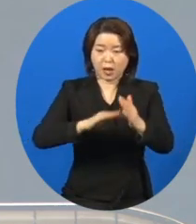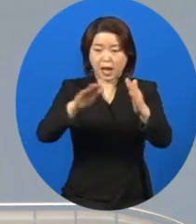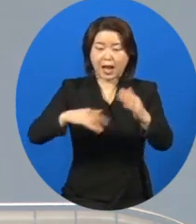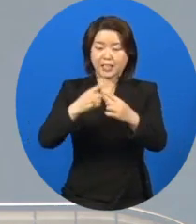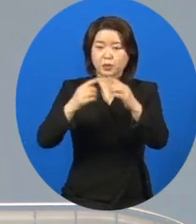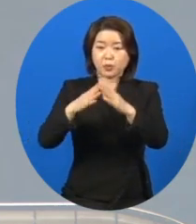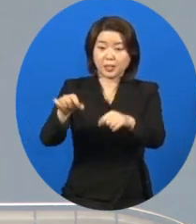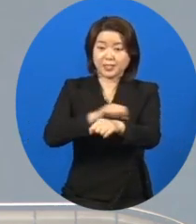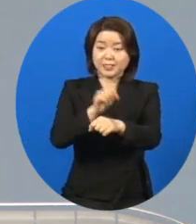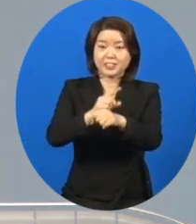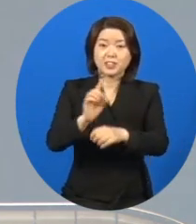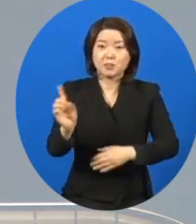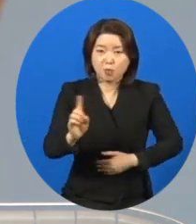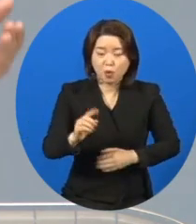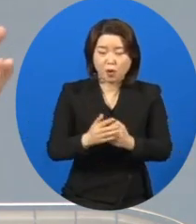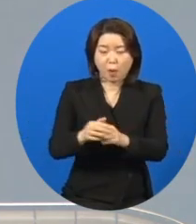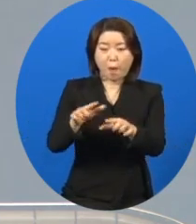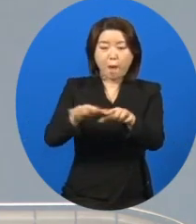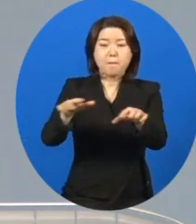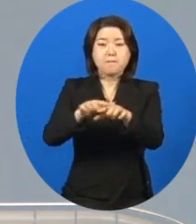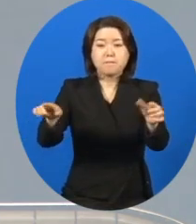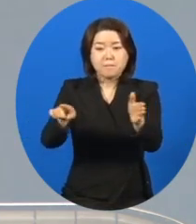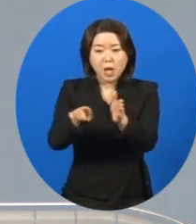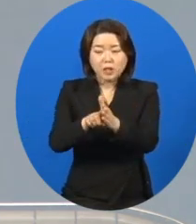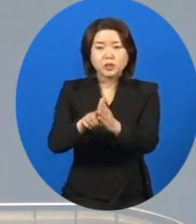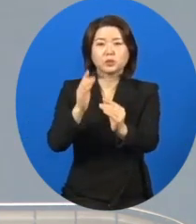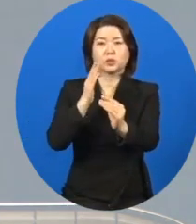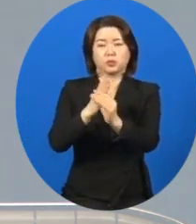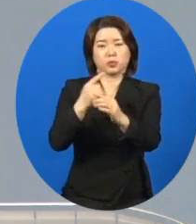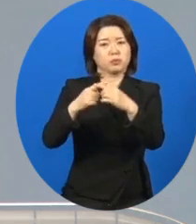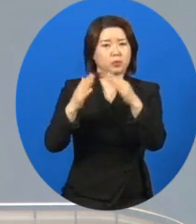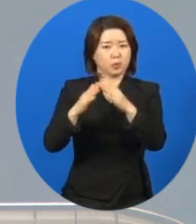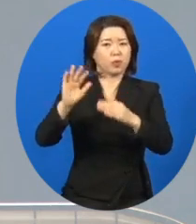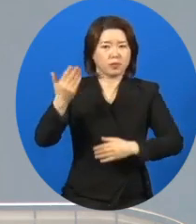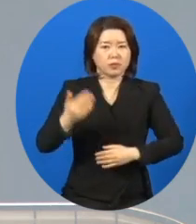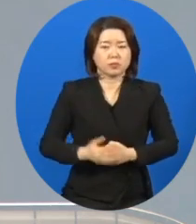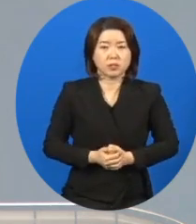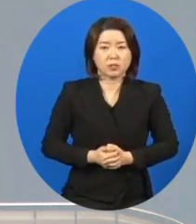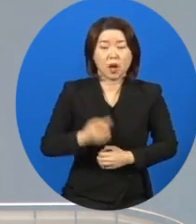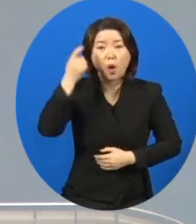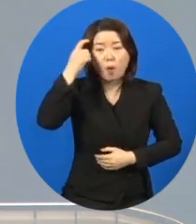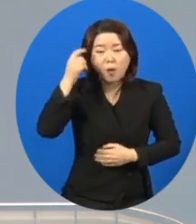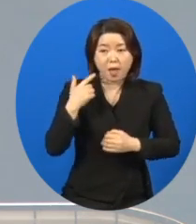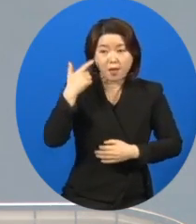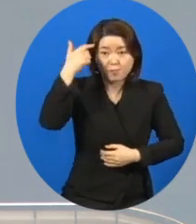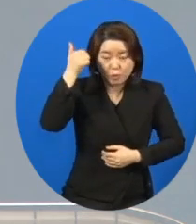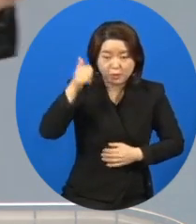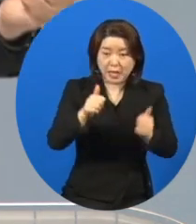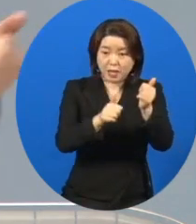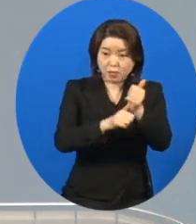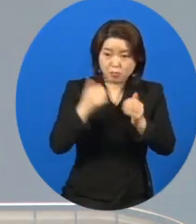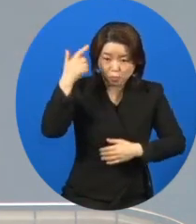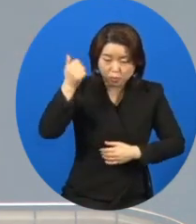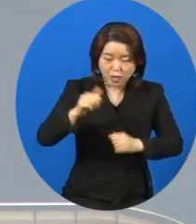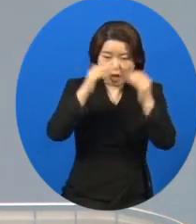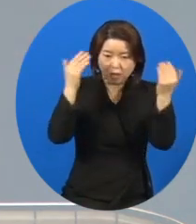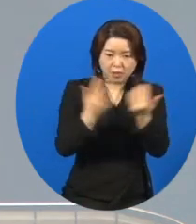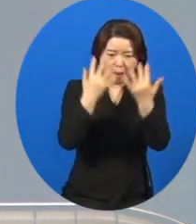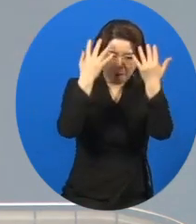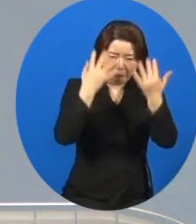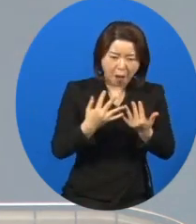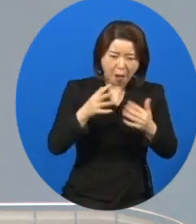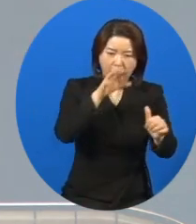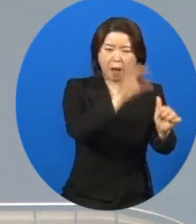중에 하나가 평신도 중심의 교회라는 겁니다. 왜냐하면 사역자들은 다 감옥에 붙잡혀